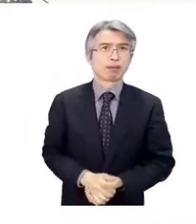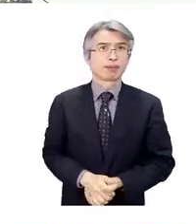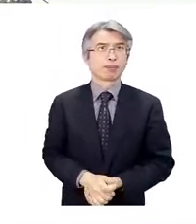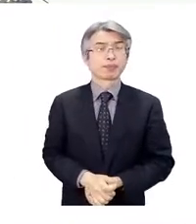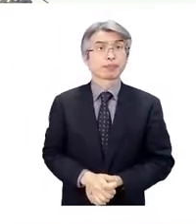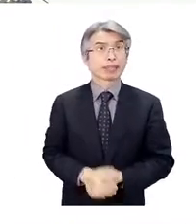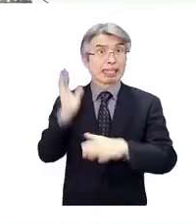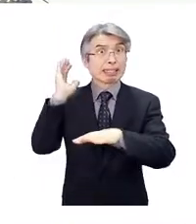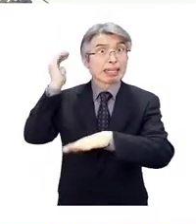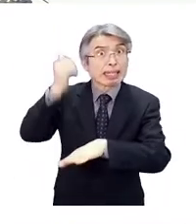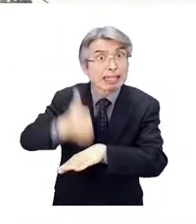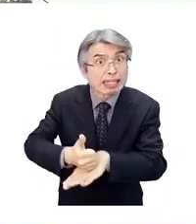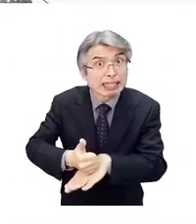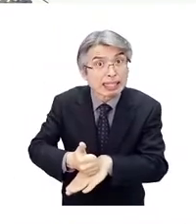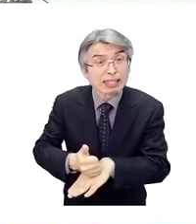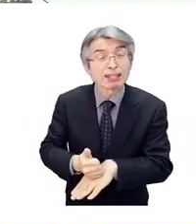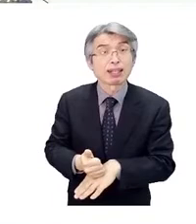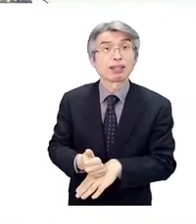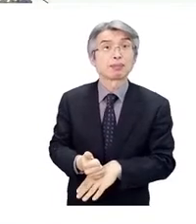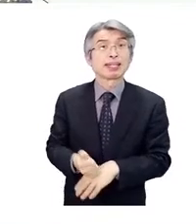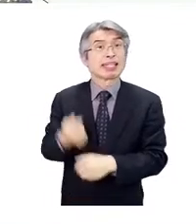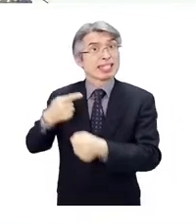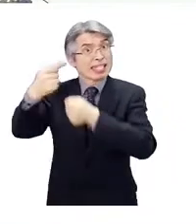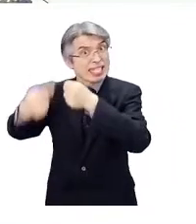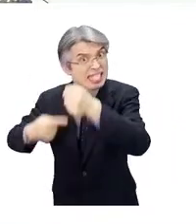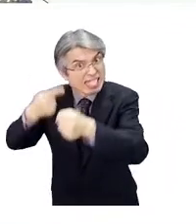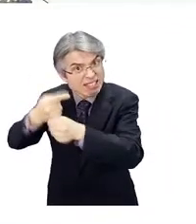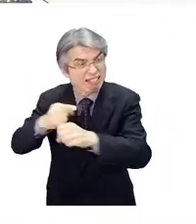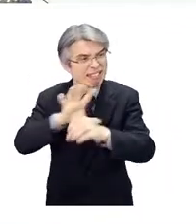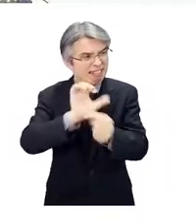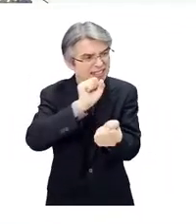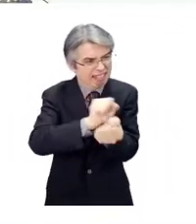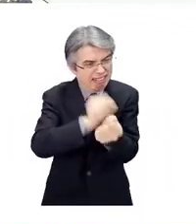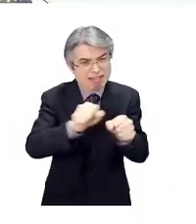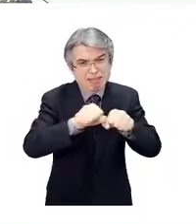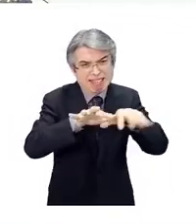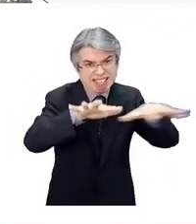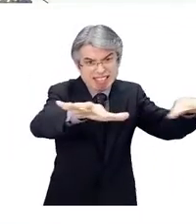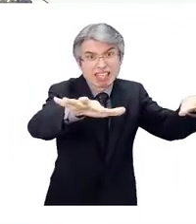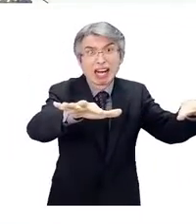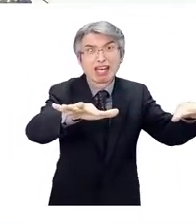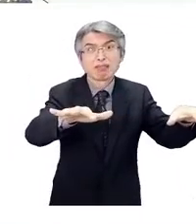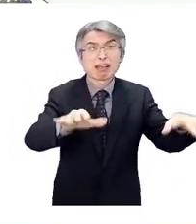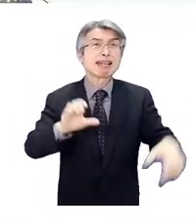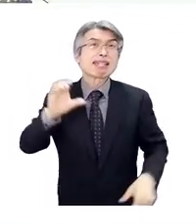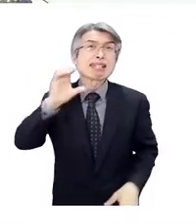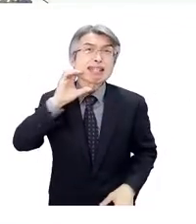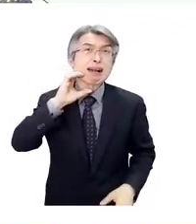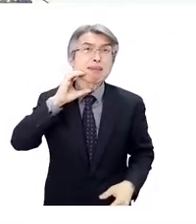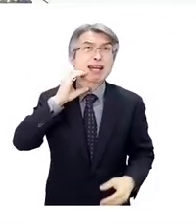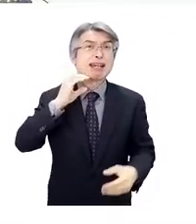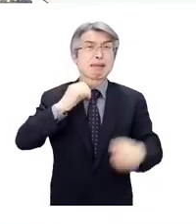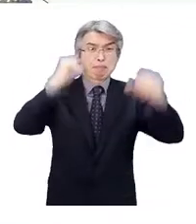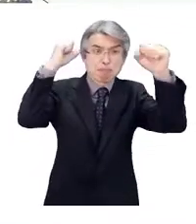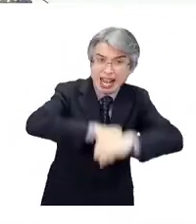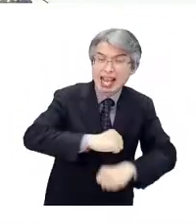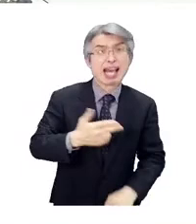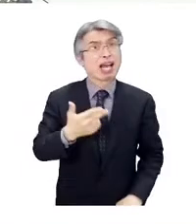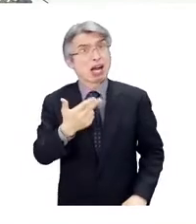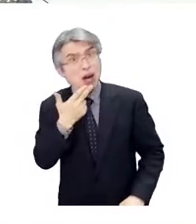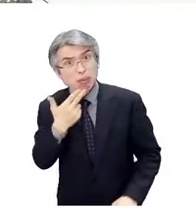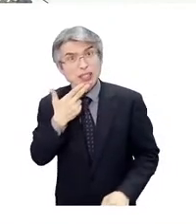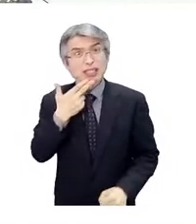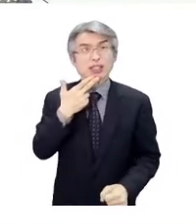그 결과 우리 원에서는 한 해 동안 코로나19로 인해 폐업하는 매장 없이 또한 근로자 내 확진자 없이